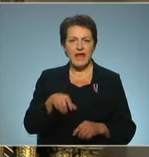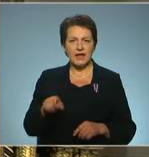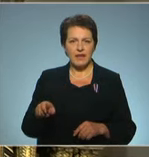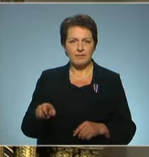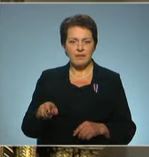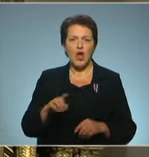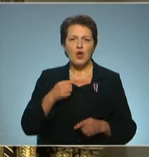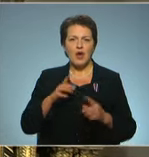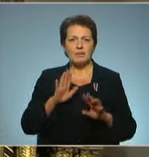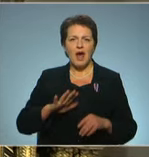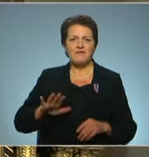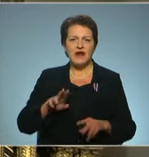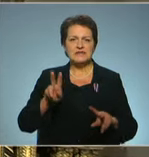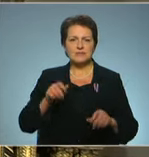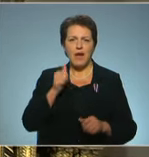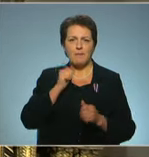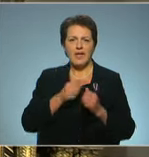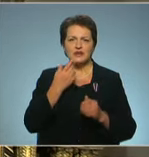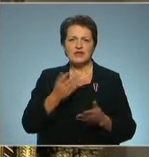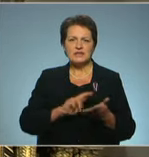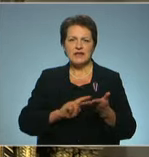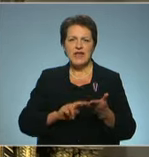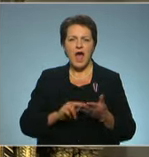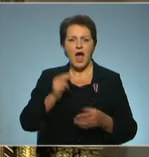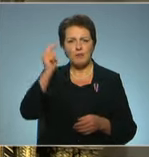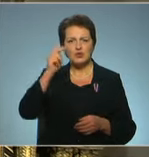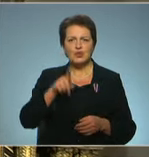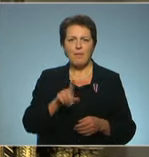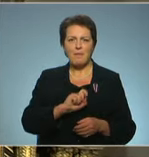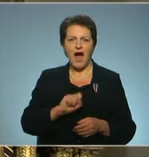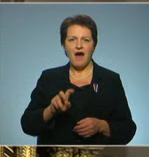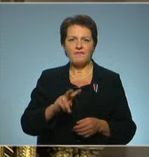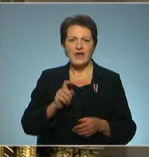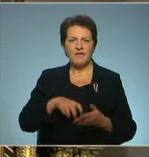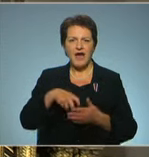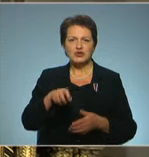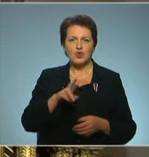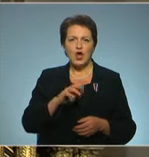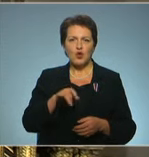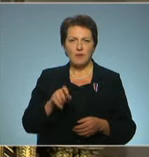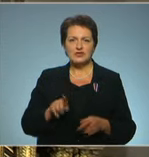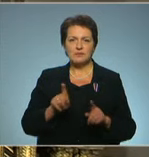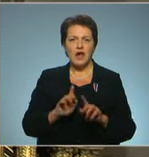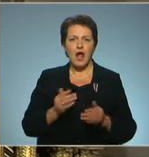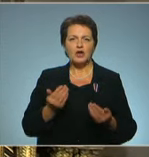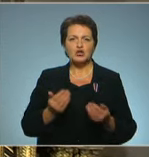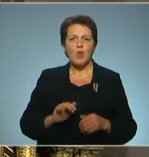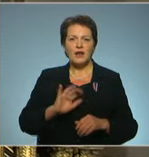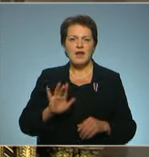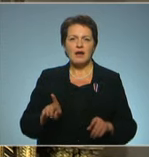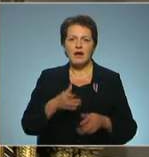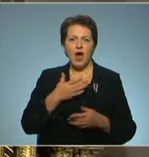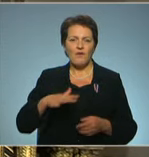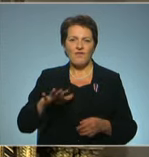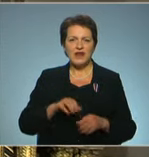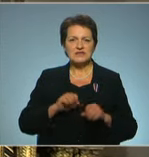valsts tematiku, bieži citē apustaļu Pāvila vēstuli romiešiem, tā kā šodien arī nav valsts varas kā viena